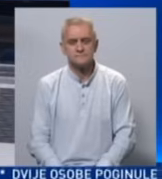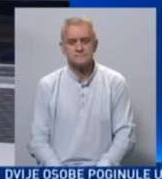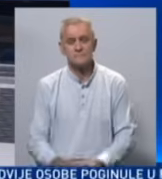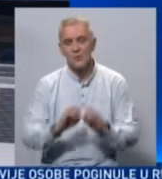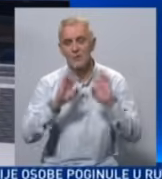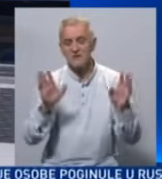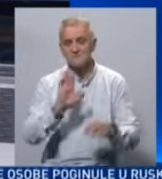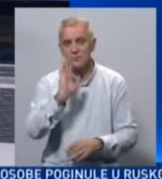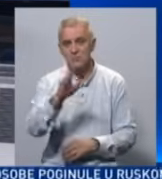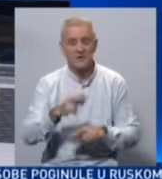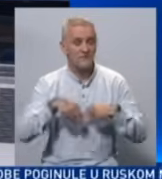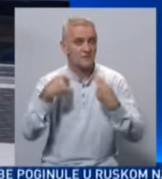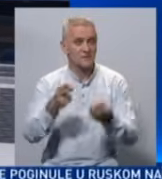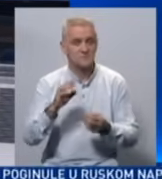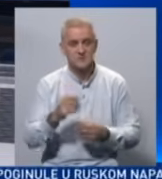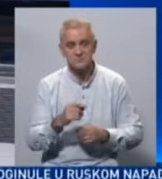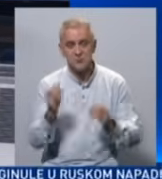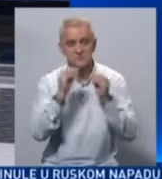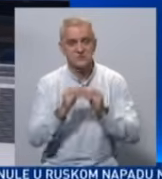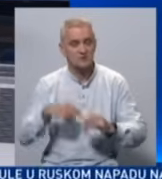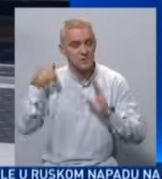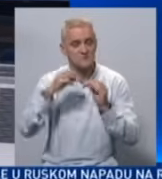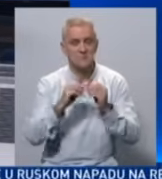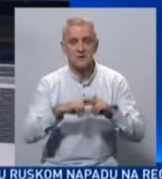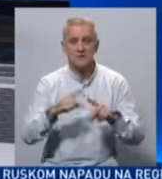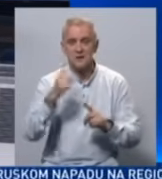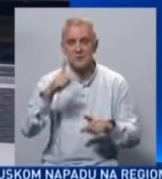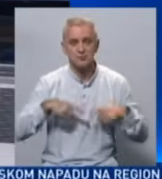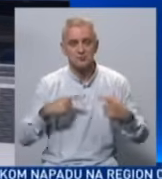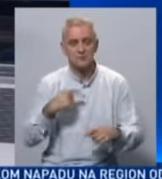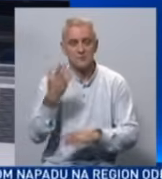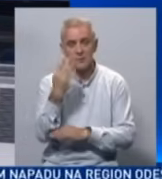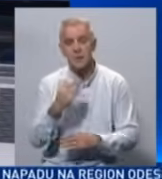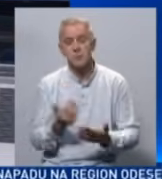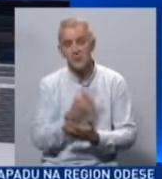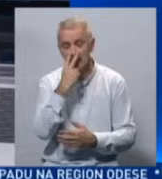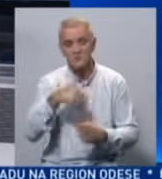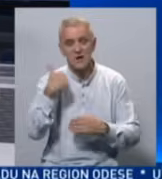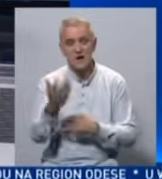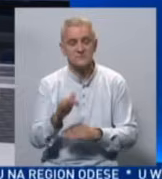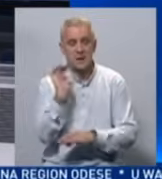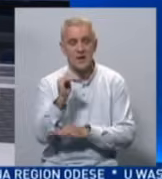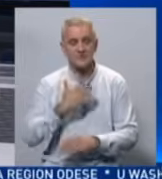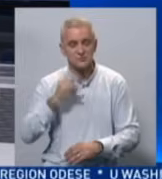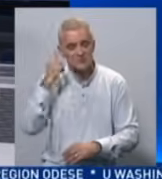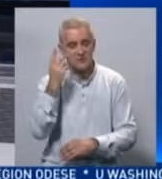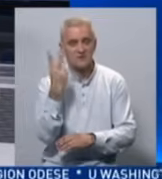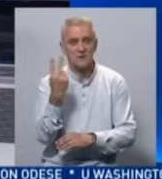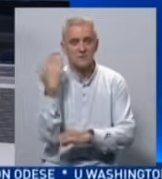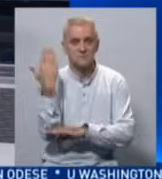U vijestima toliko, vraćamo se Omeru i sadržajima emisije BHT1 Uživo, a mi se ponovo vidimo nešto kasnije u najavi našeg Dnevnika